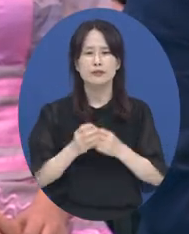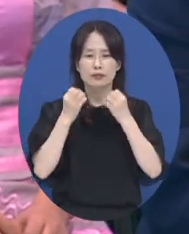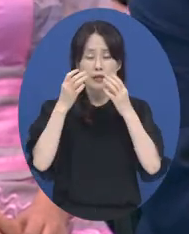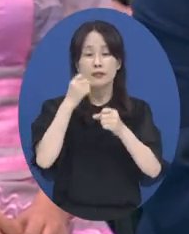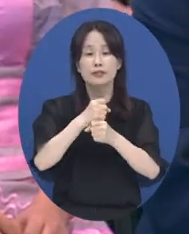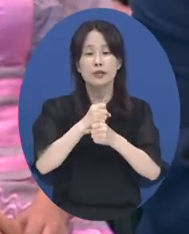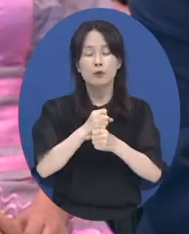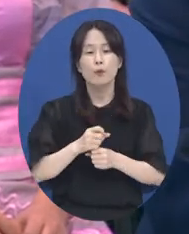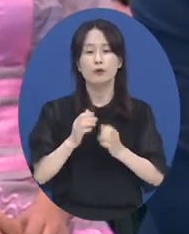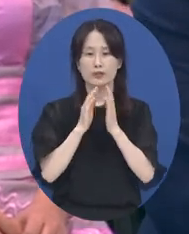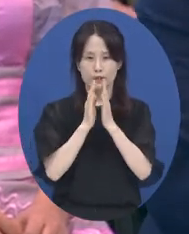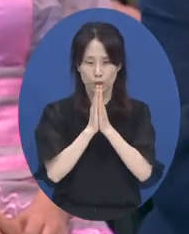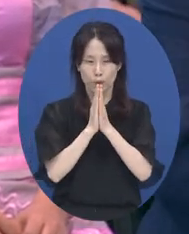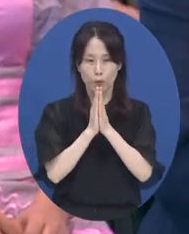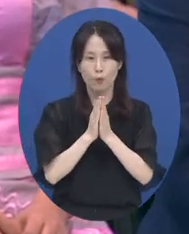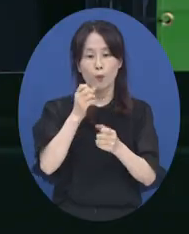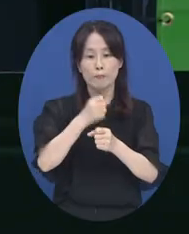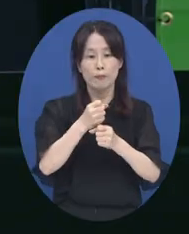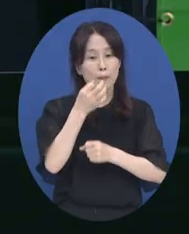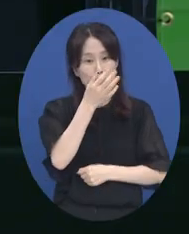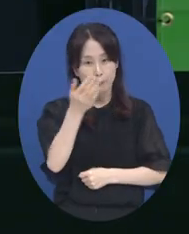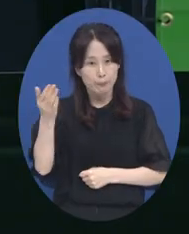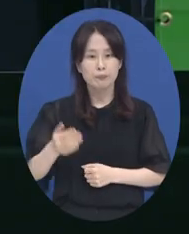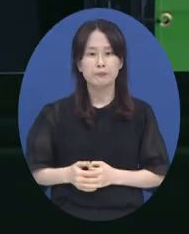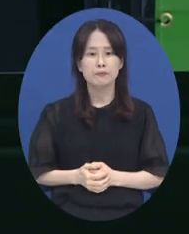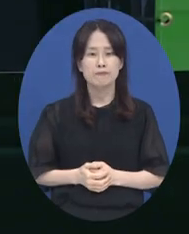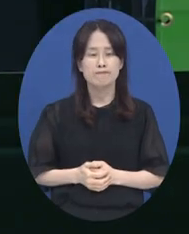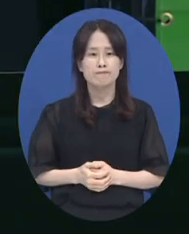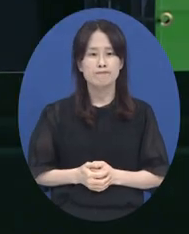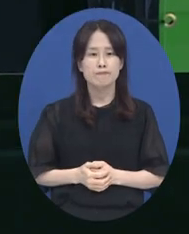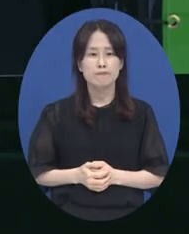창작곡 기도를 내놓았습니다.